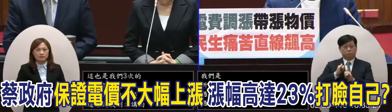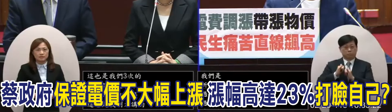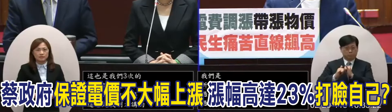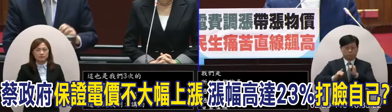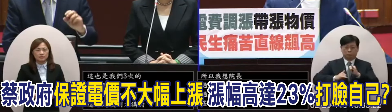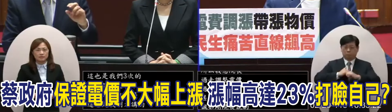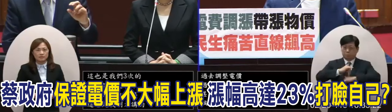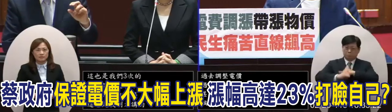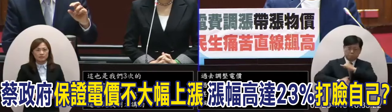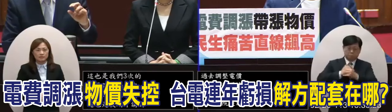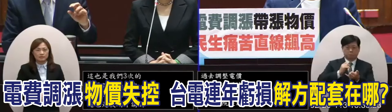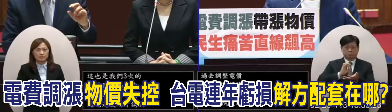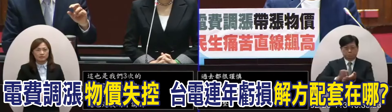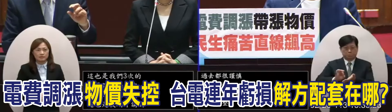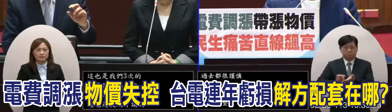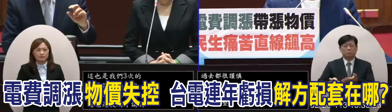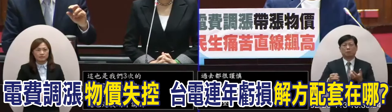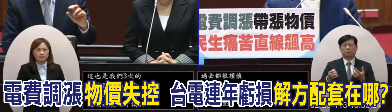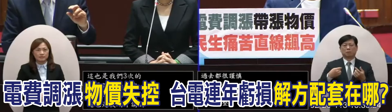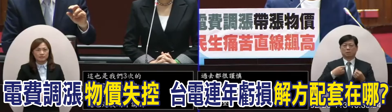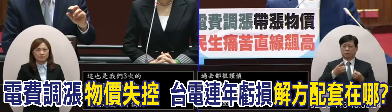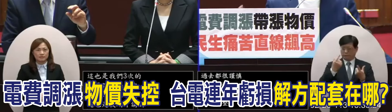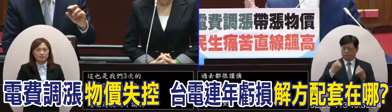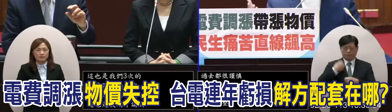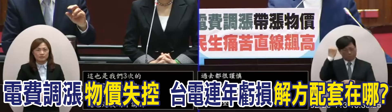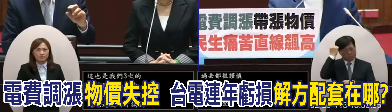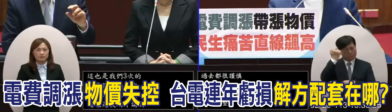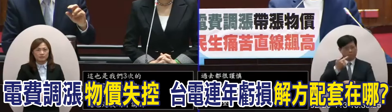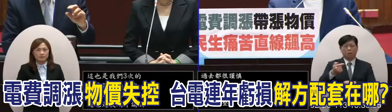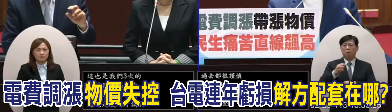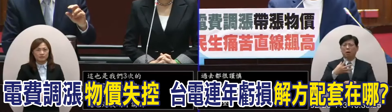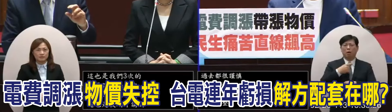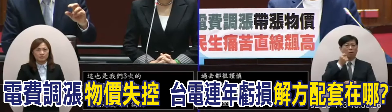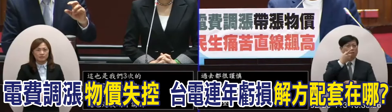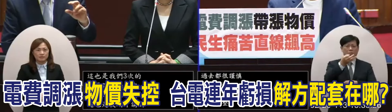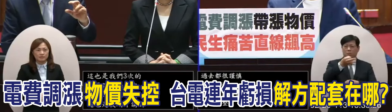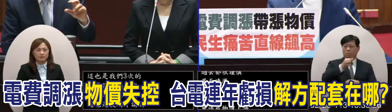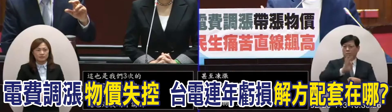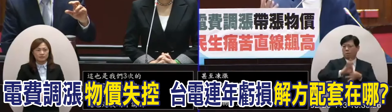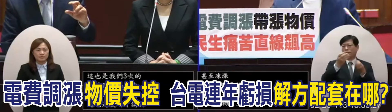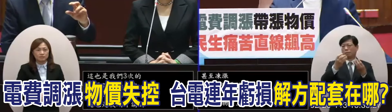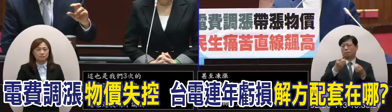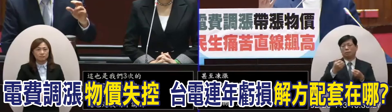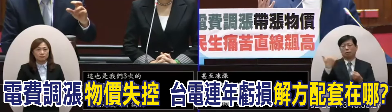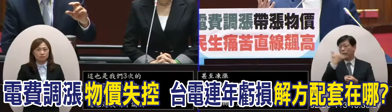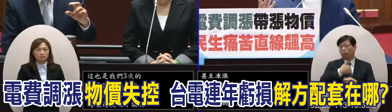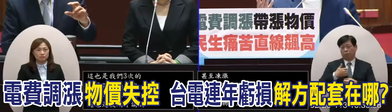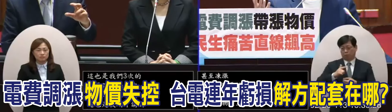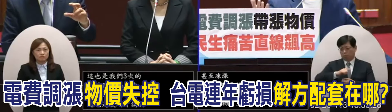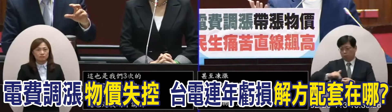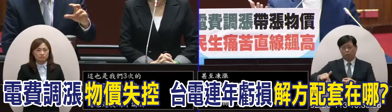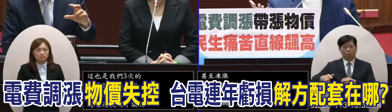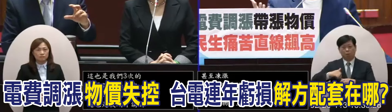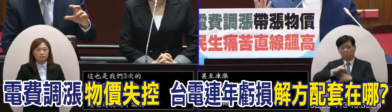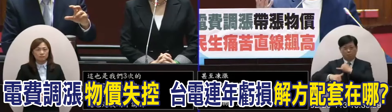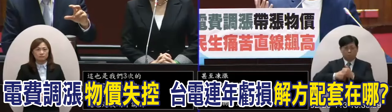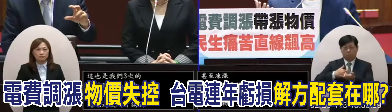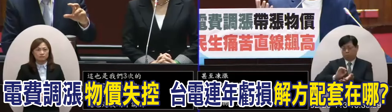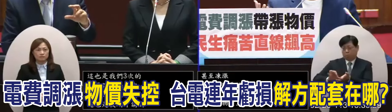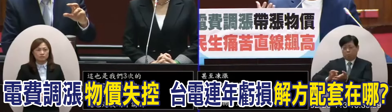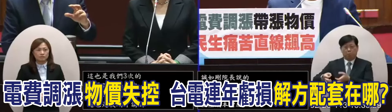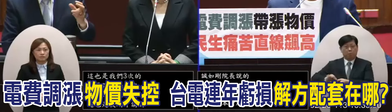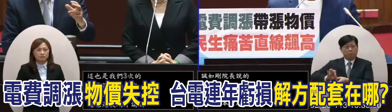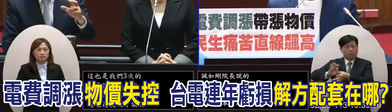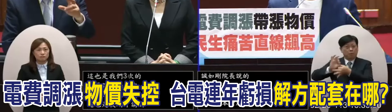活呢，哈，就会这个生活指数会痛苦，因为你薪水一直没有增加嘛， 所以 结果你的民生这个物价啊，